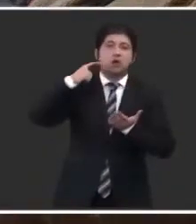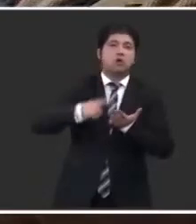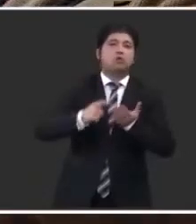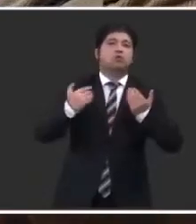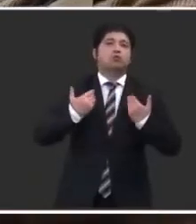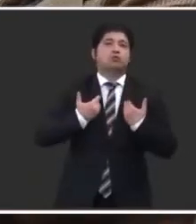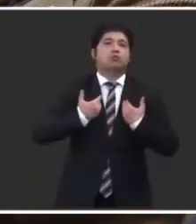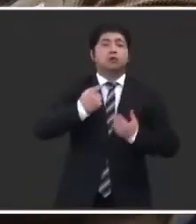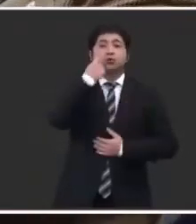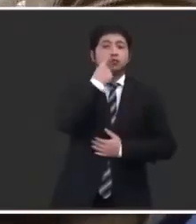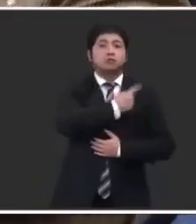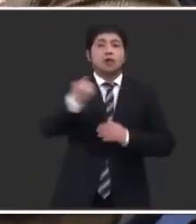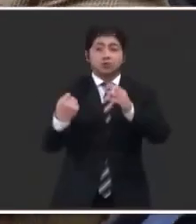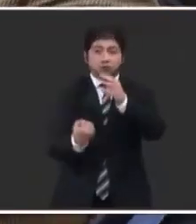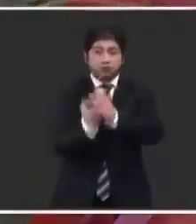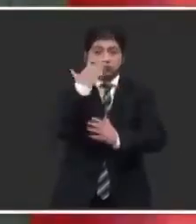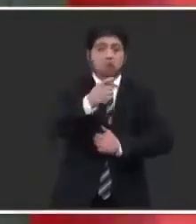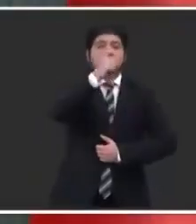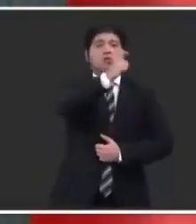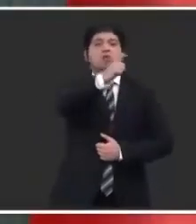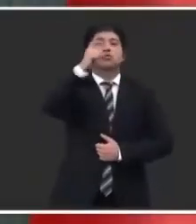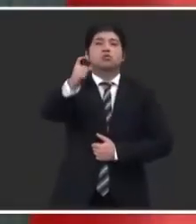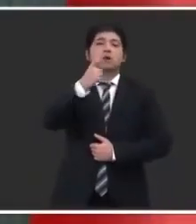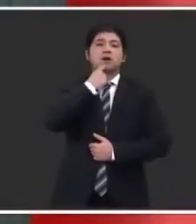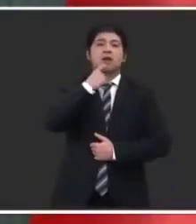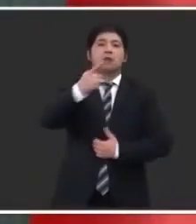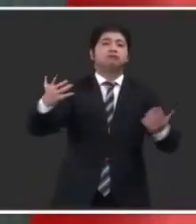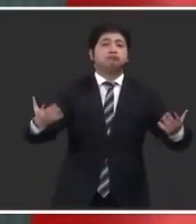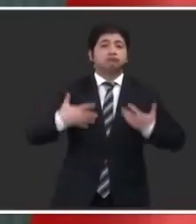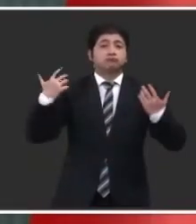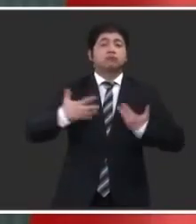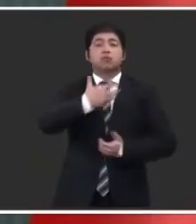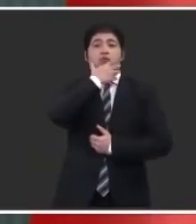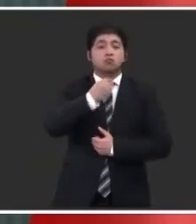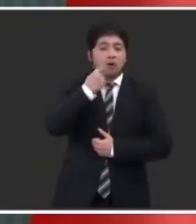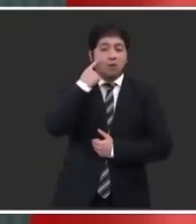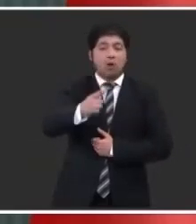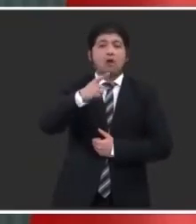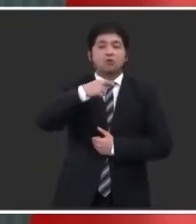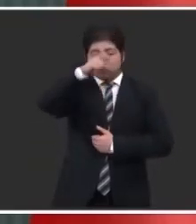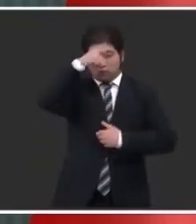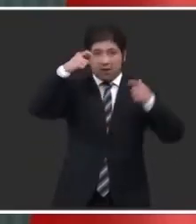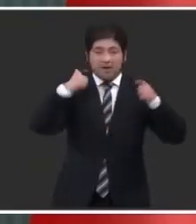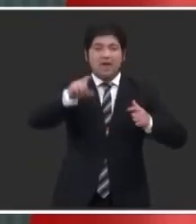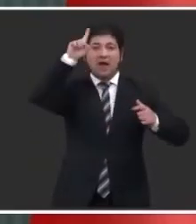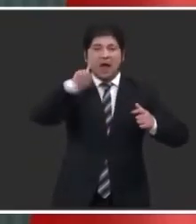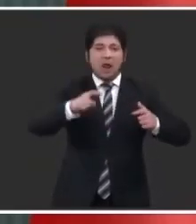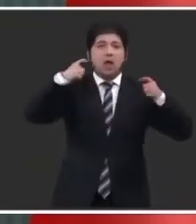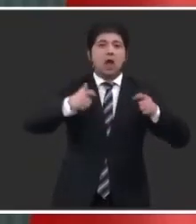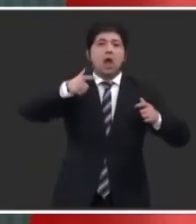Cumhuriyetimizin kuruluşunun 99 yılının sevincini ülkemizin ilk yerli ve